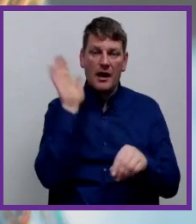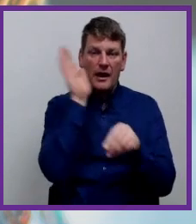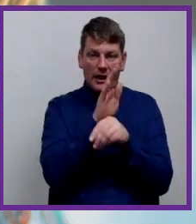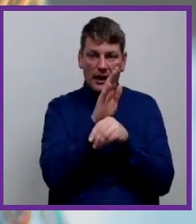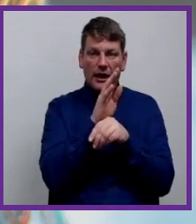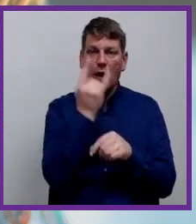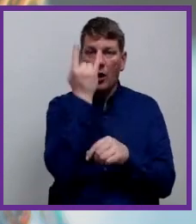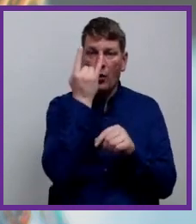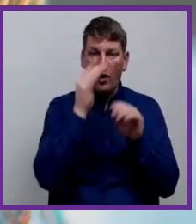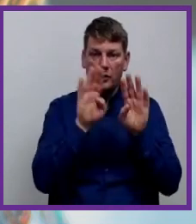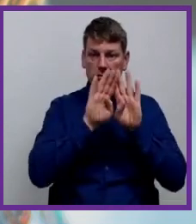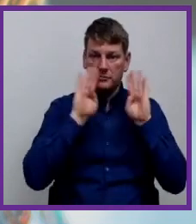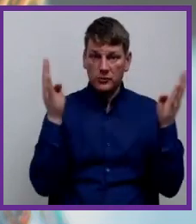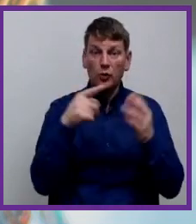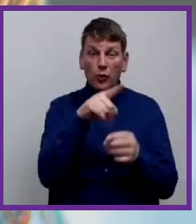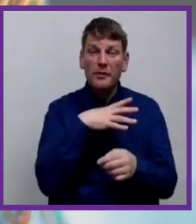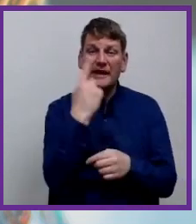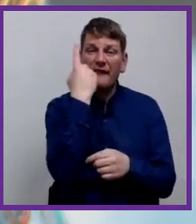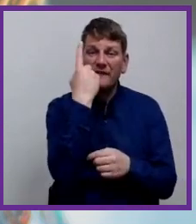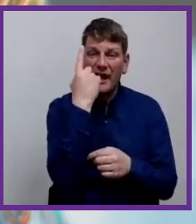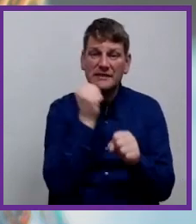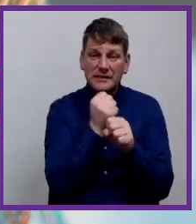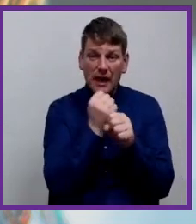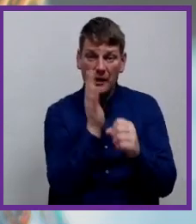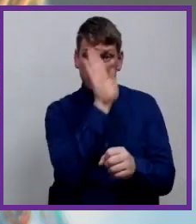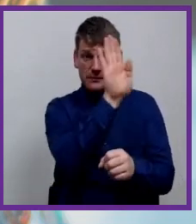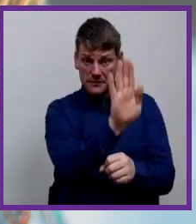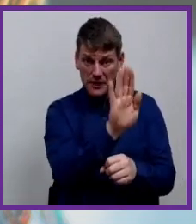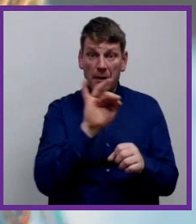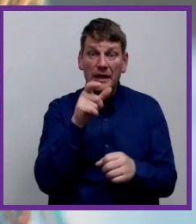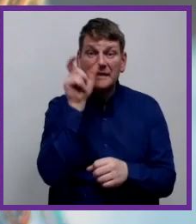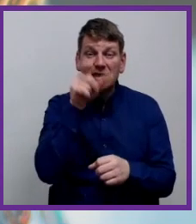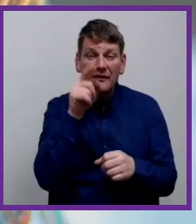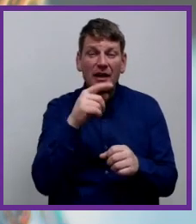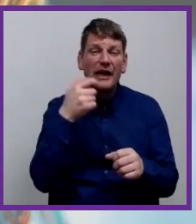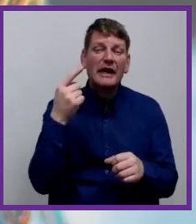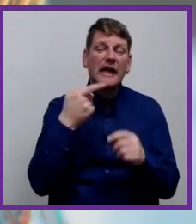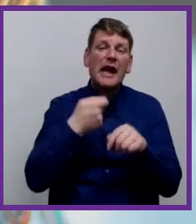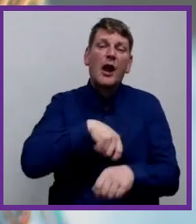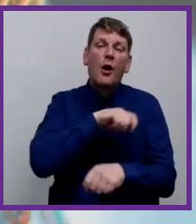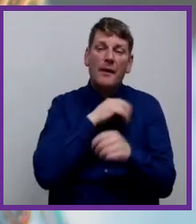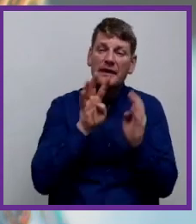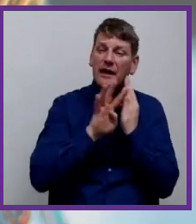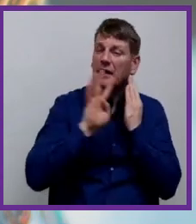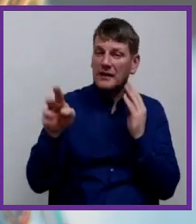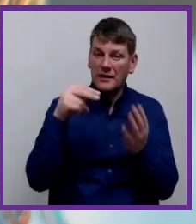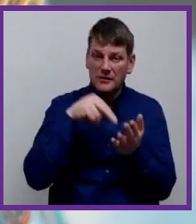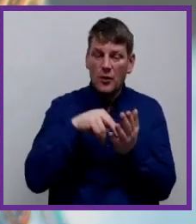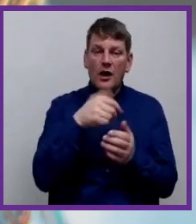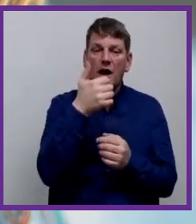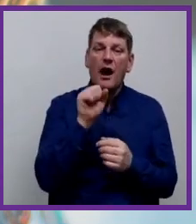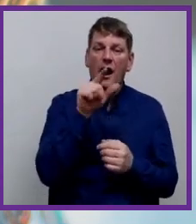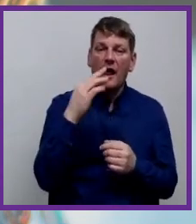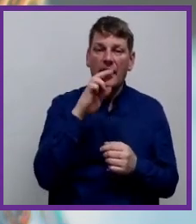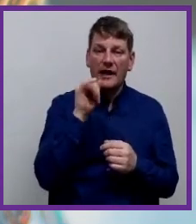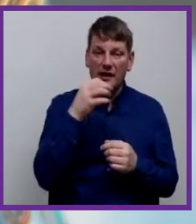bija izstādīts tikai viens darbs. Bet cilvēks stāvēja kilometriem rindā un vēl galerija uzlika